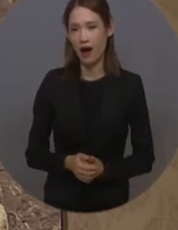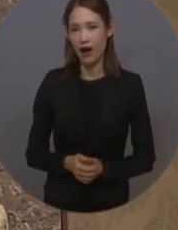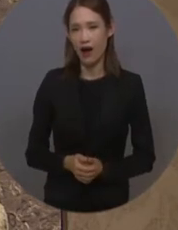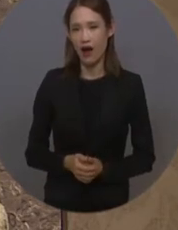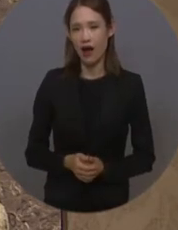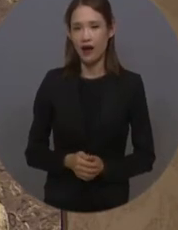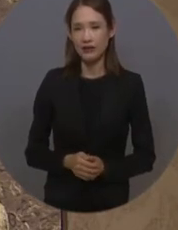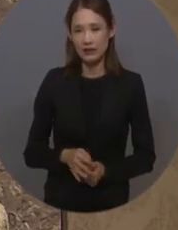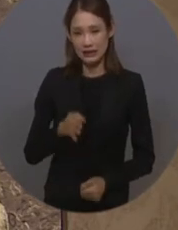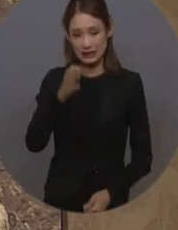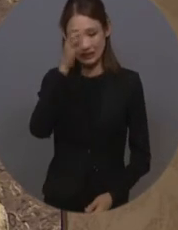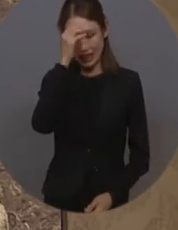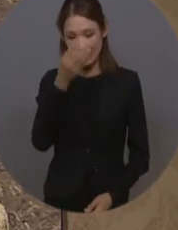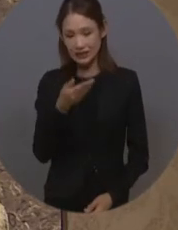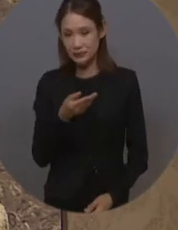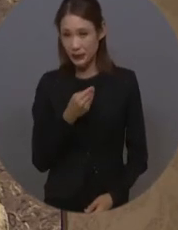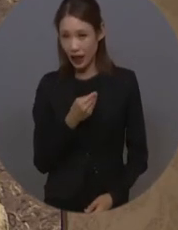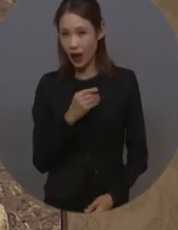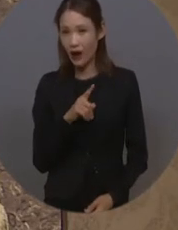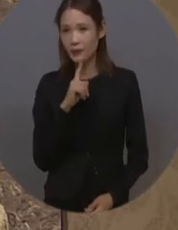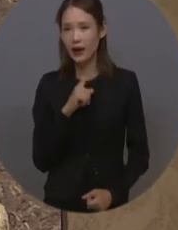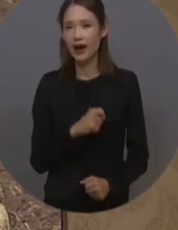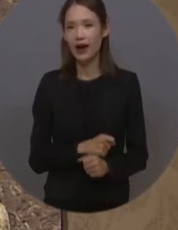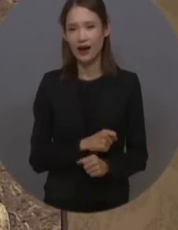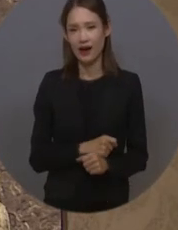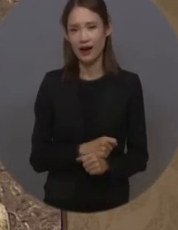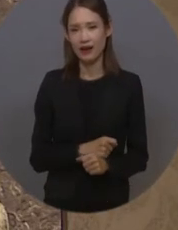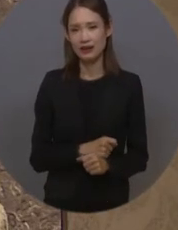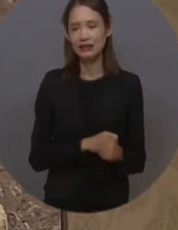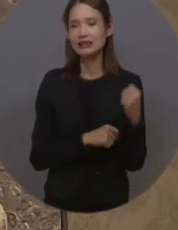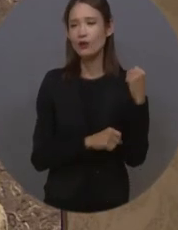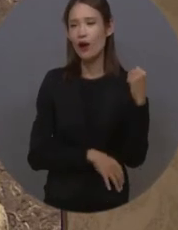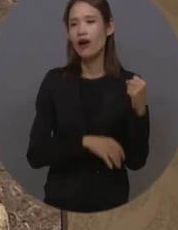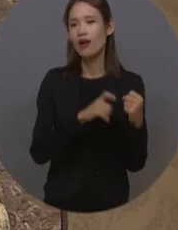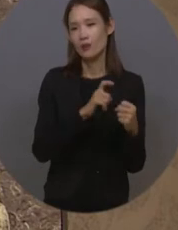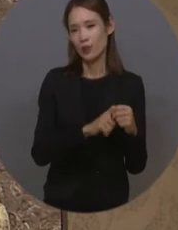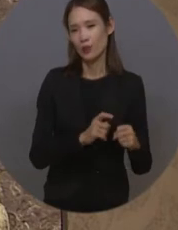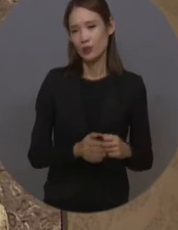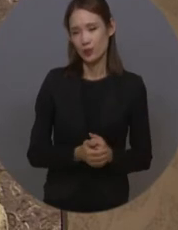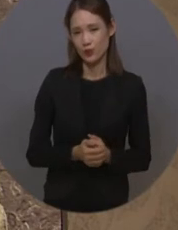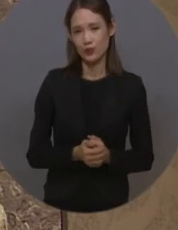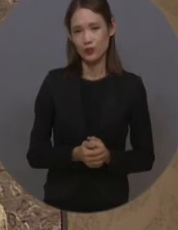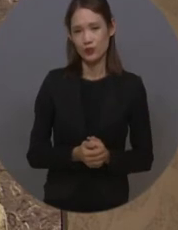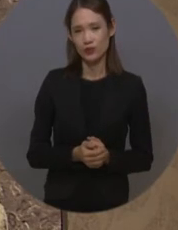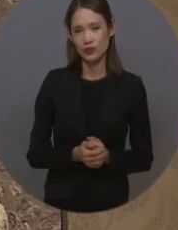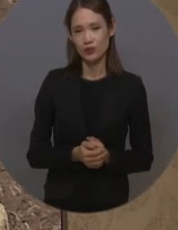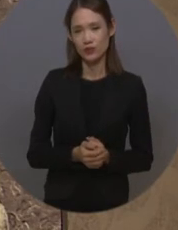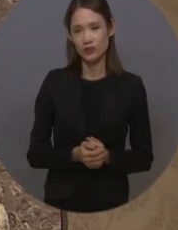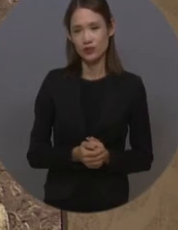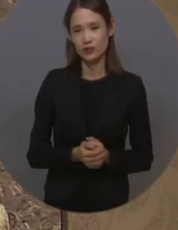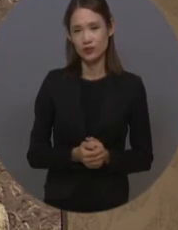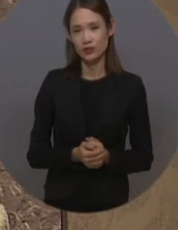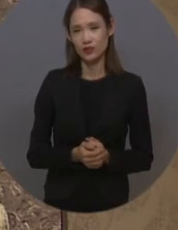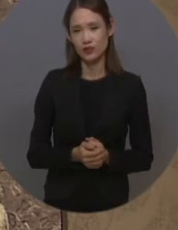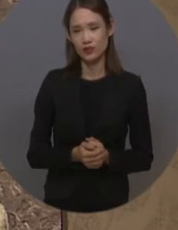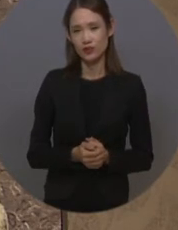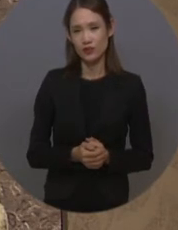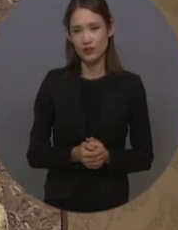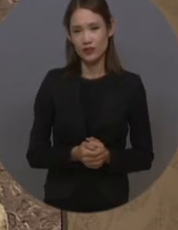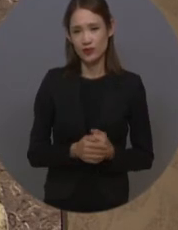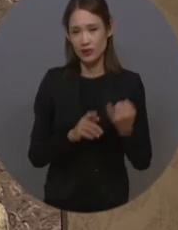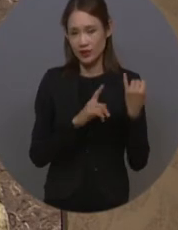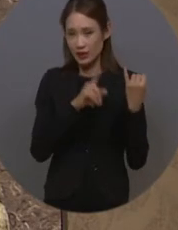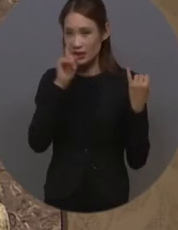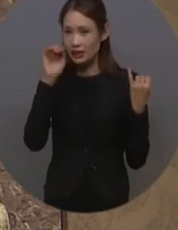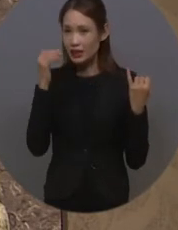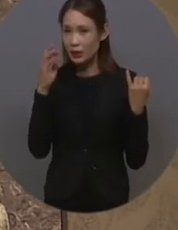그분들의 재능을 빌린다라는 것이 저희들의 근본 목표였고 예. 우리가 이제 그 효리 씨나